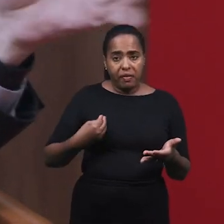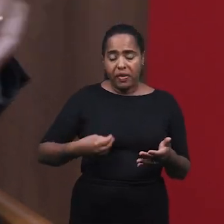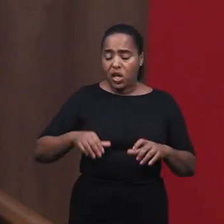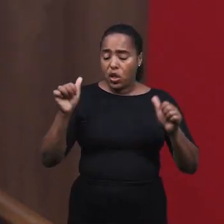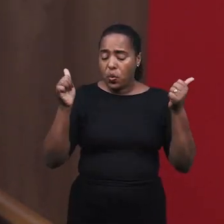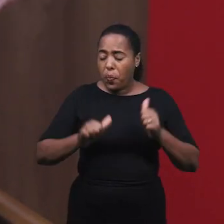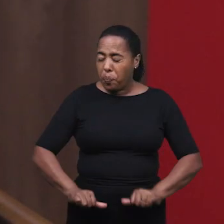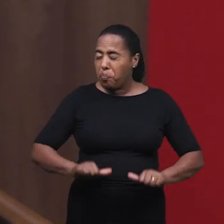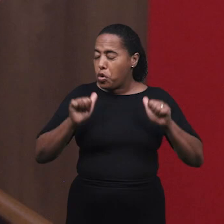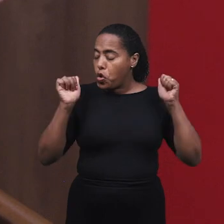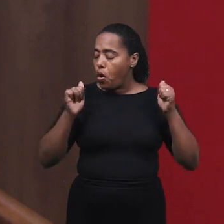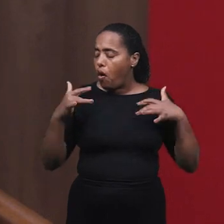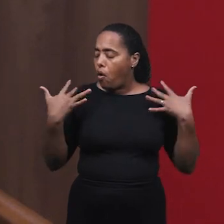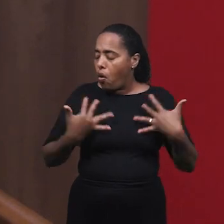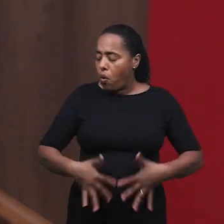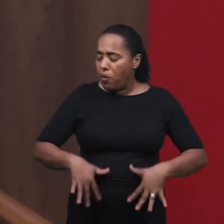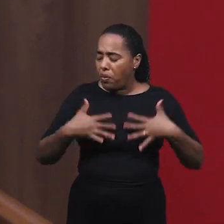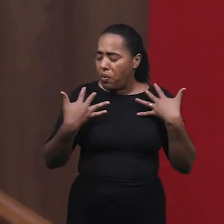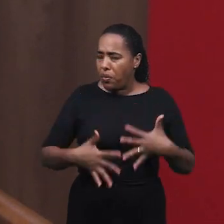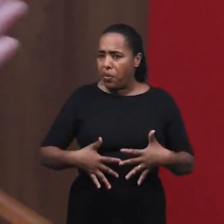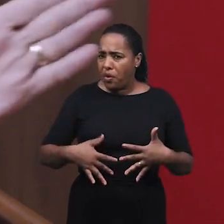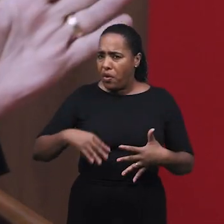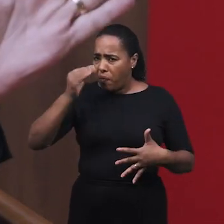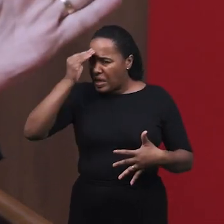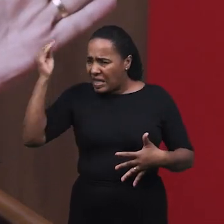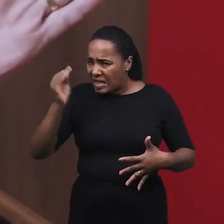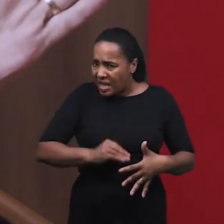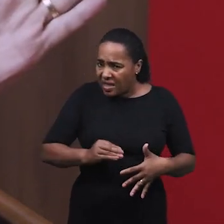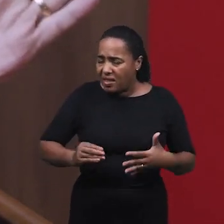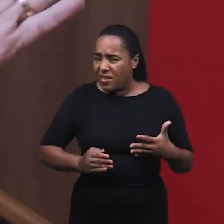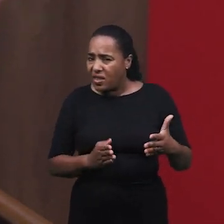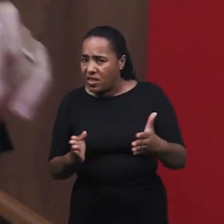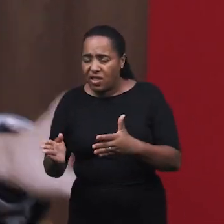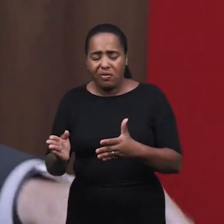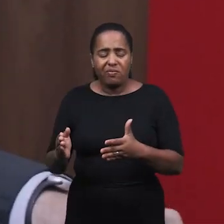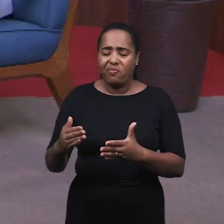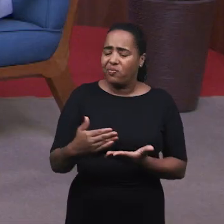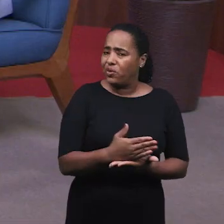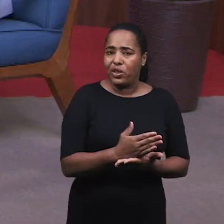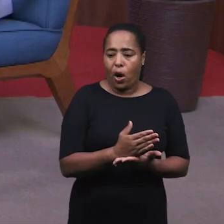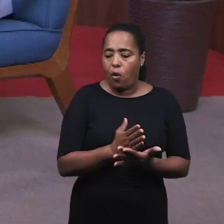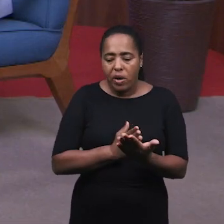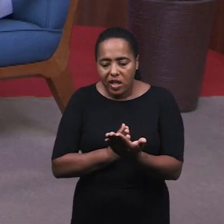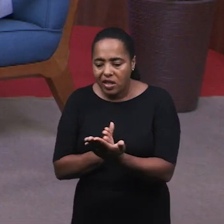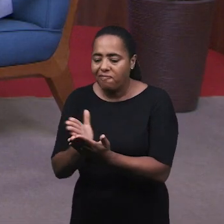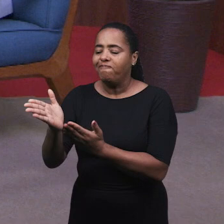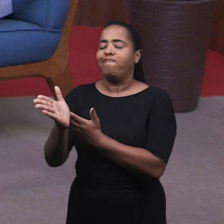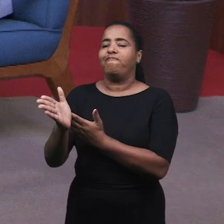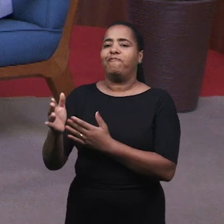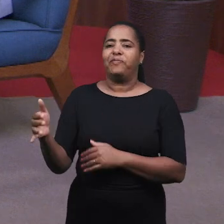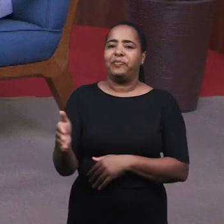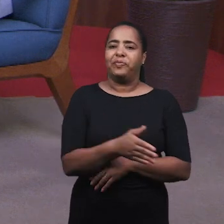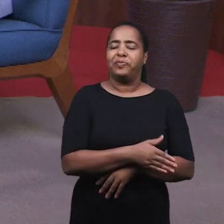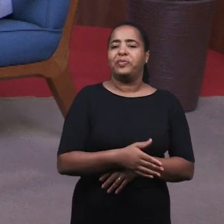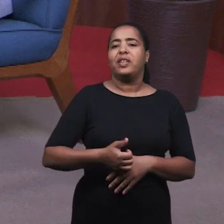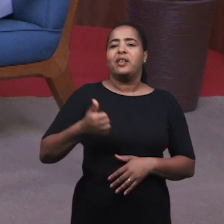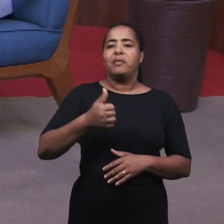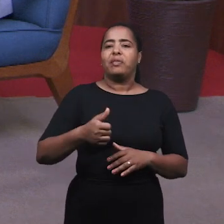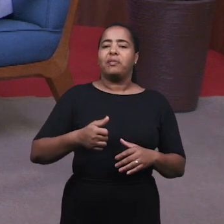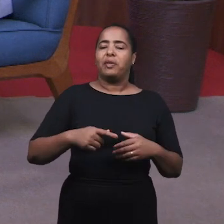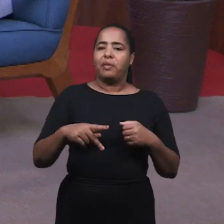passer par des afflictions. Mais on ne peut pas laisser tomber le chemin, on doit marcher en lui. On va lire le texte, 1